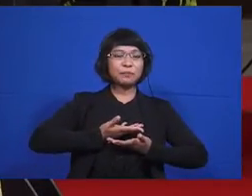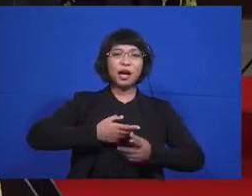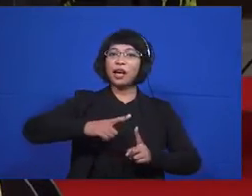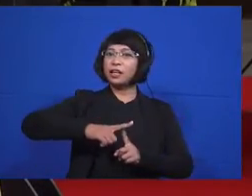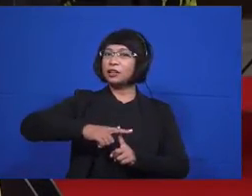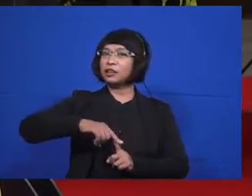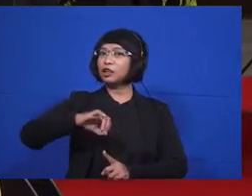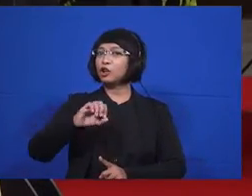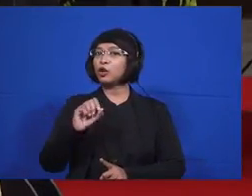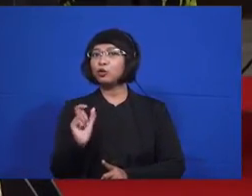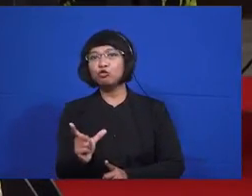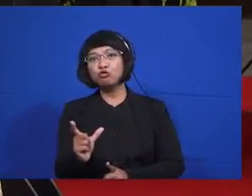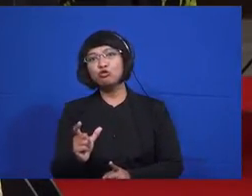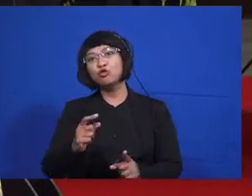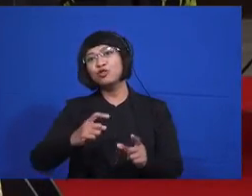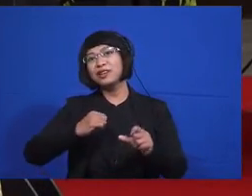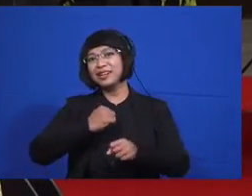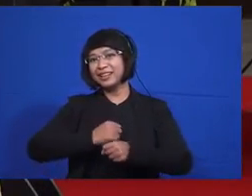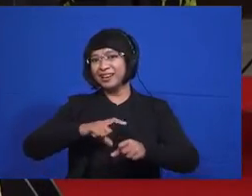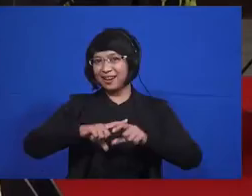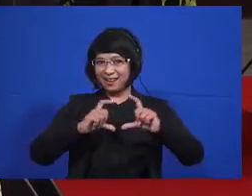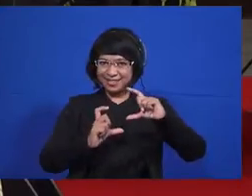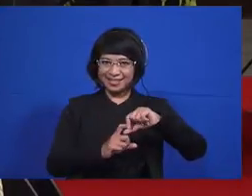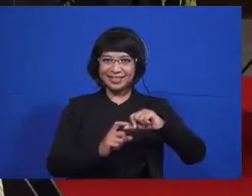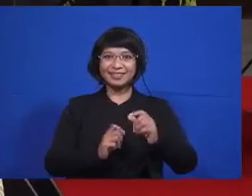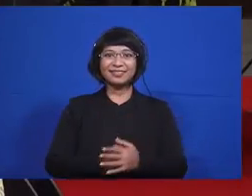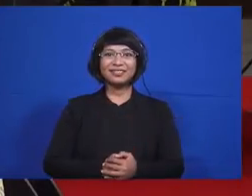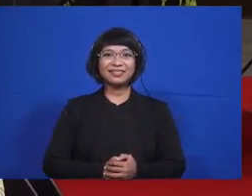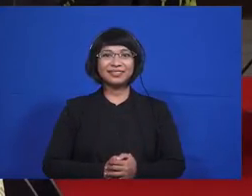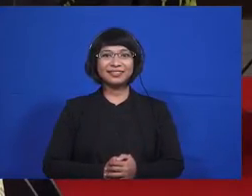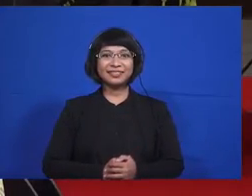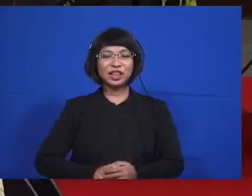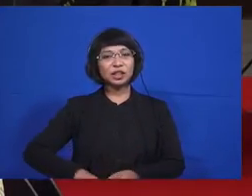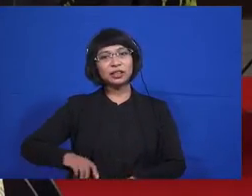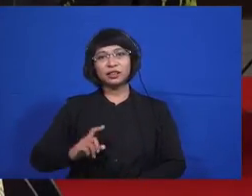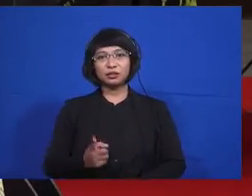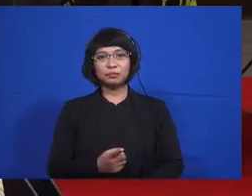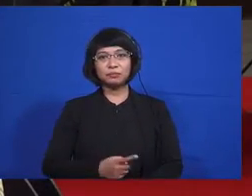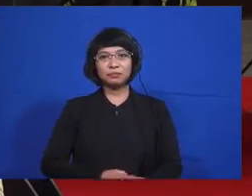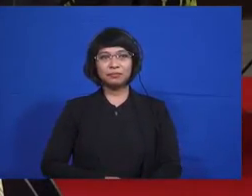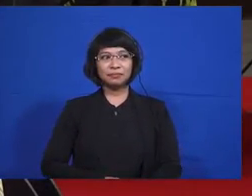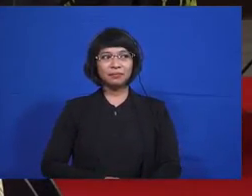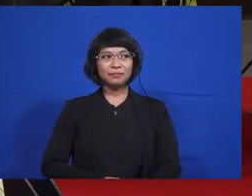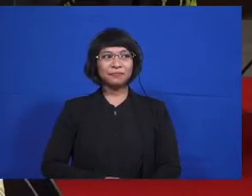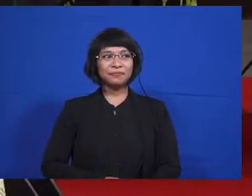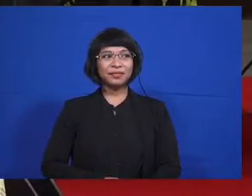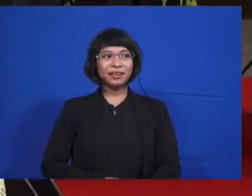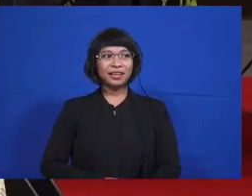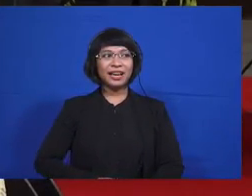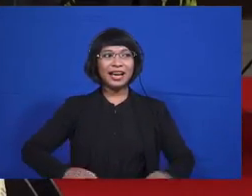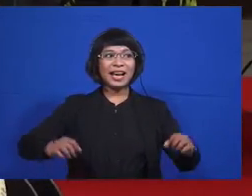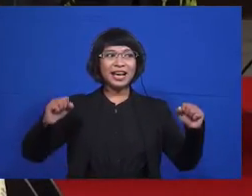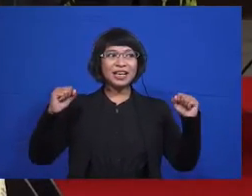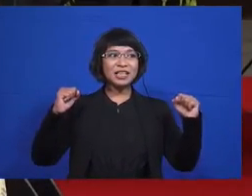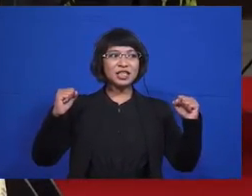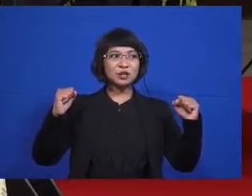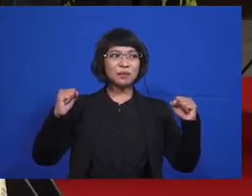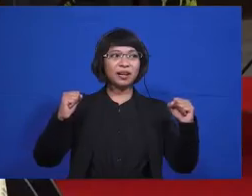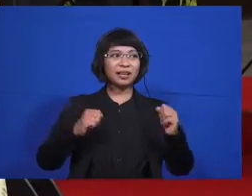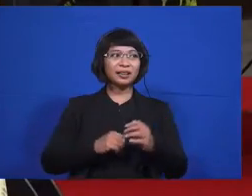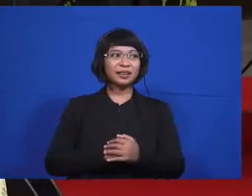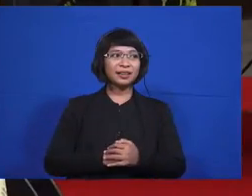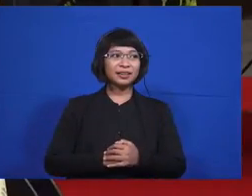yang bisa kami ketahui? Ya, tentu saja semangat itu sudah